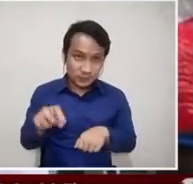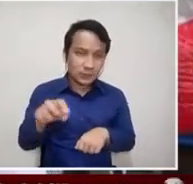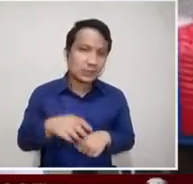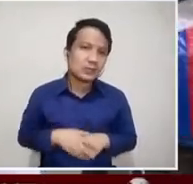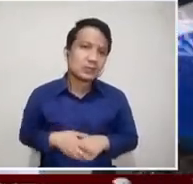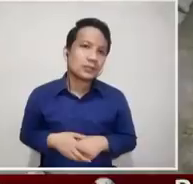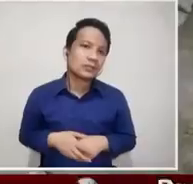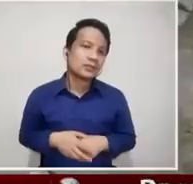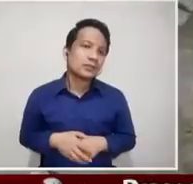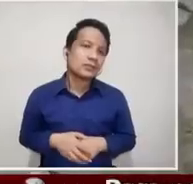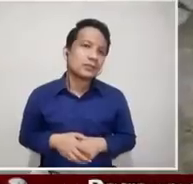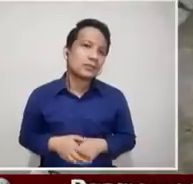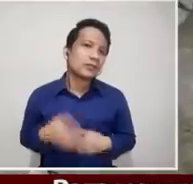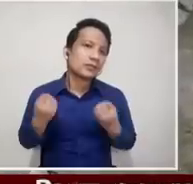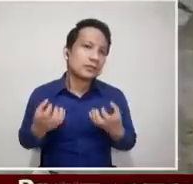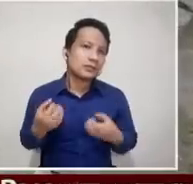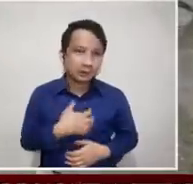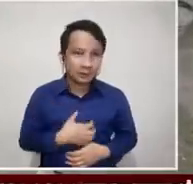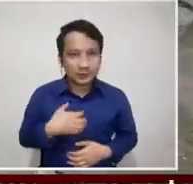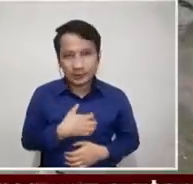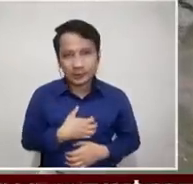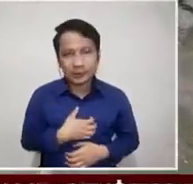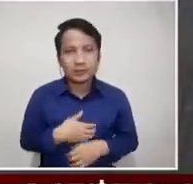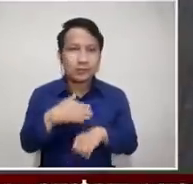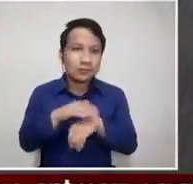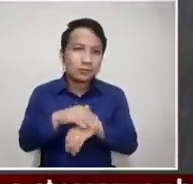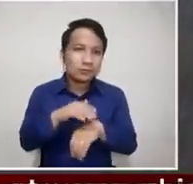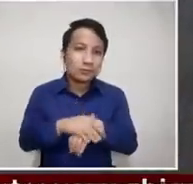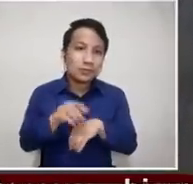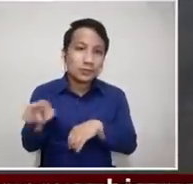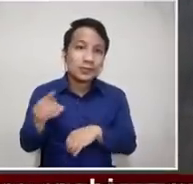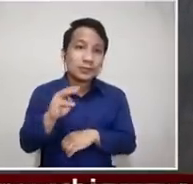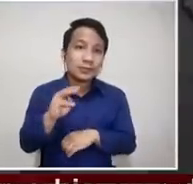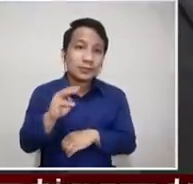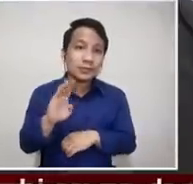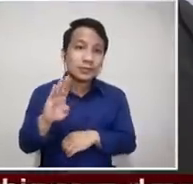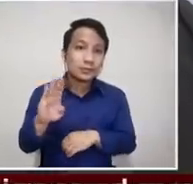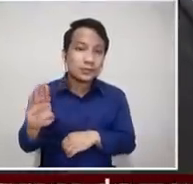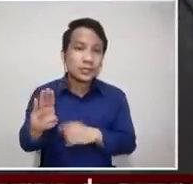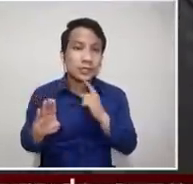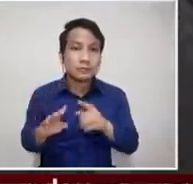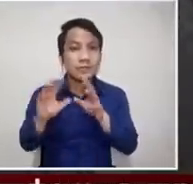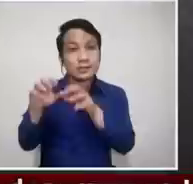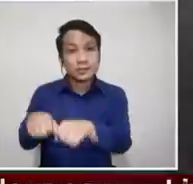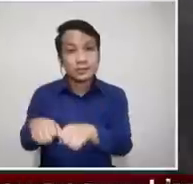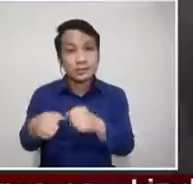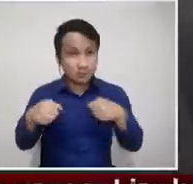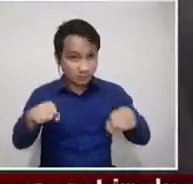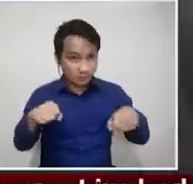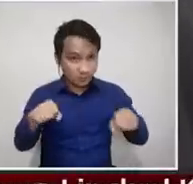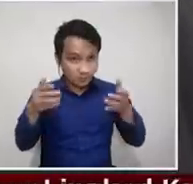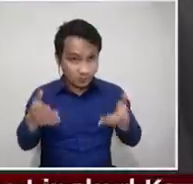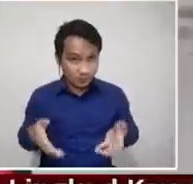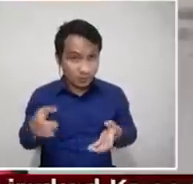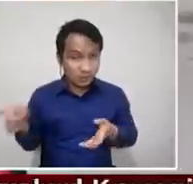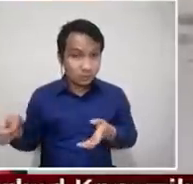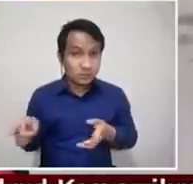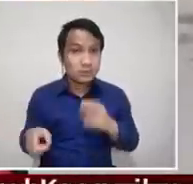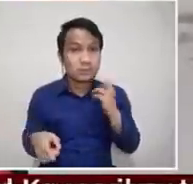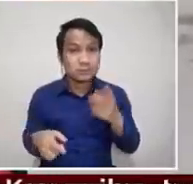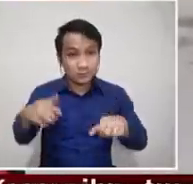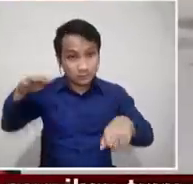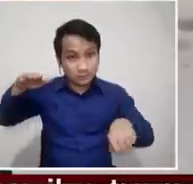mga complain. Babala ng MTPB, huhulihin din nila ang mga driver ng papasaherong tatlong gulong